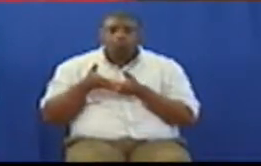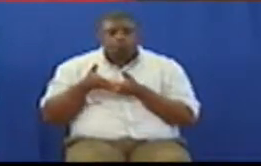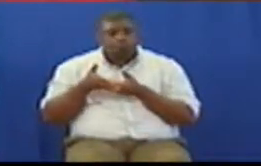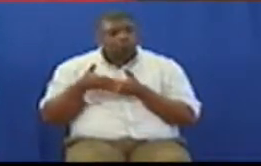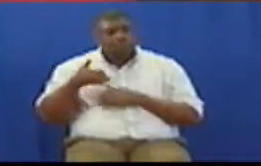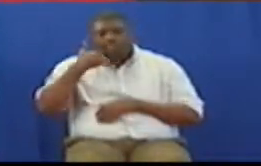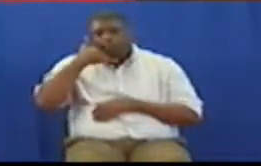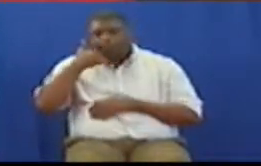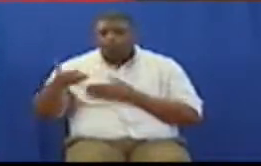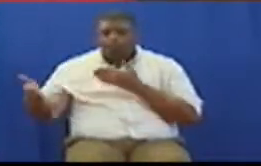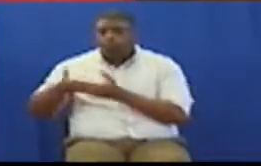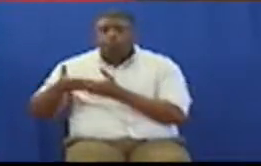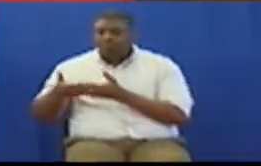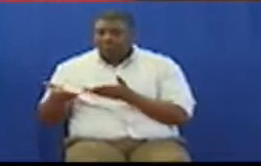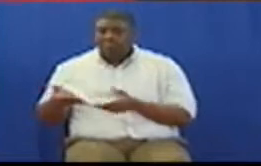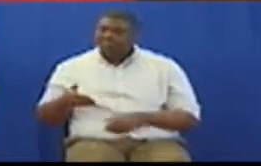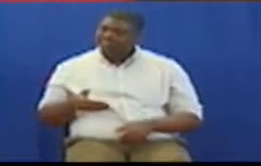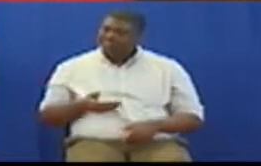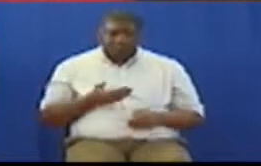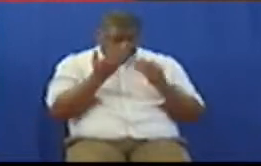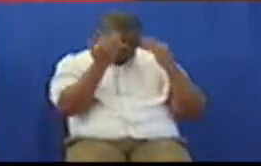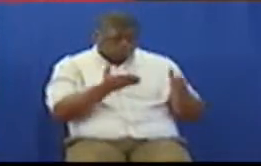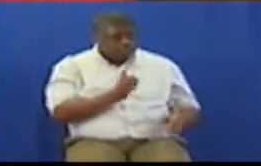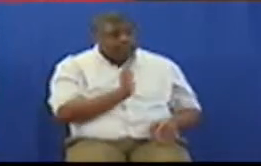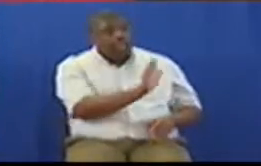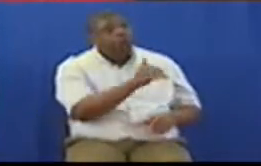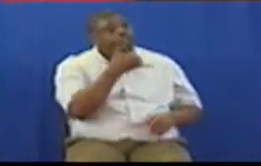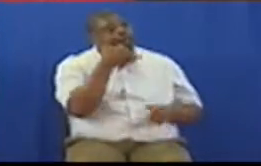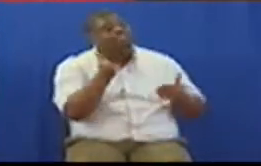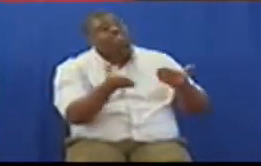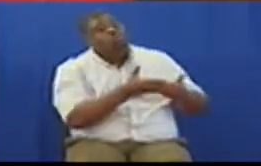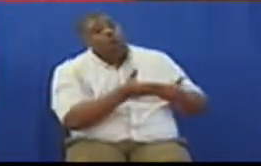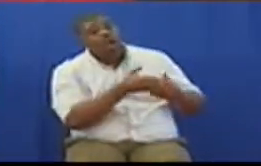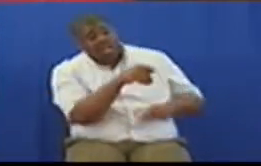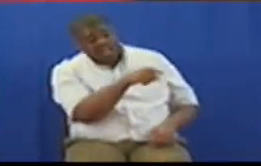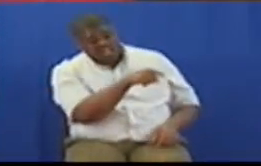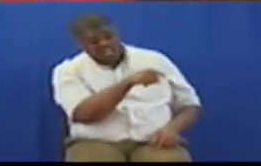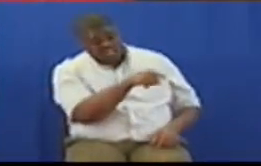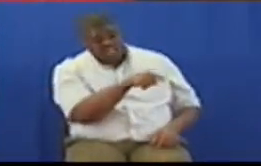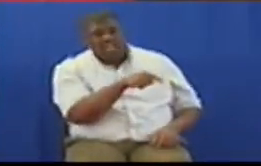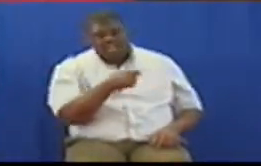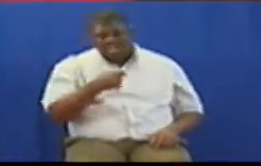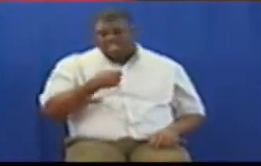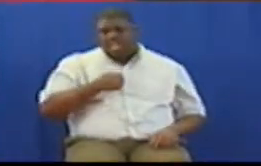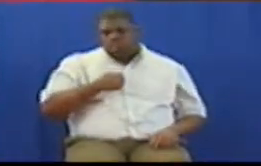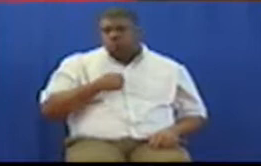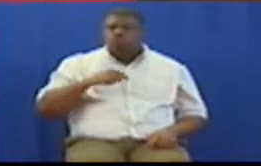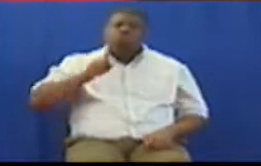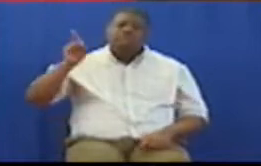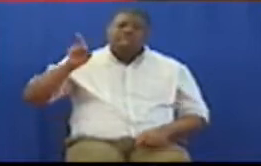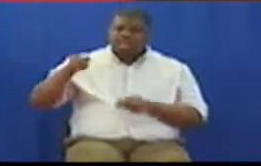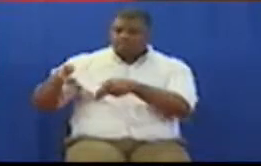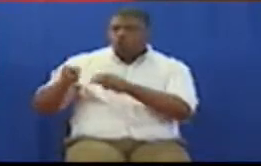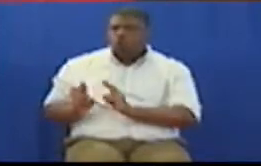Mleba watu simu zao zimefungwa, na mtu ambaye umemfungia simu hata kama umefanya mambo mazuri